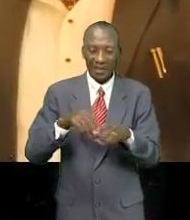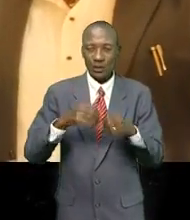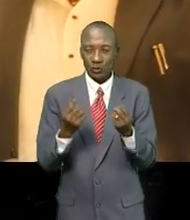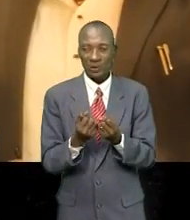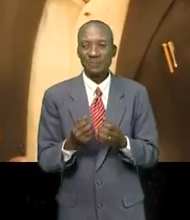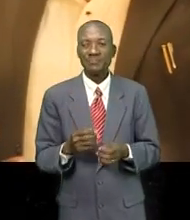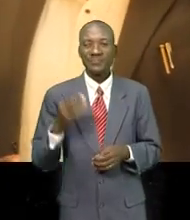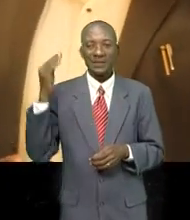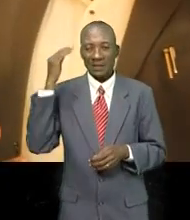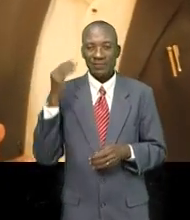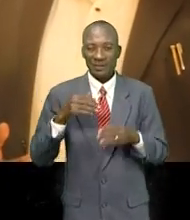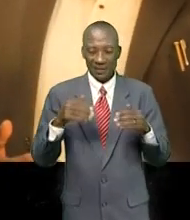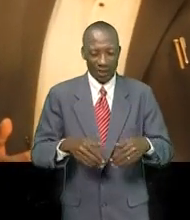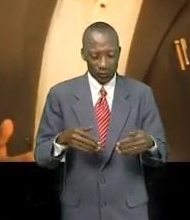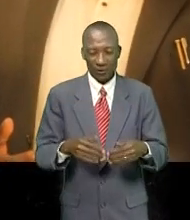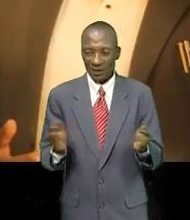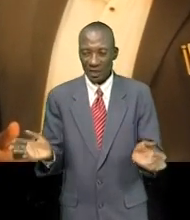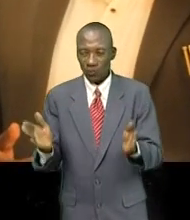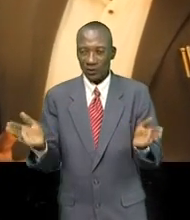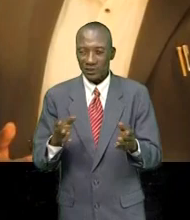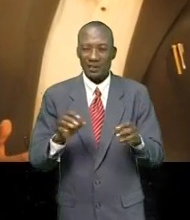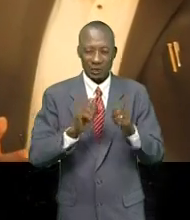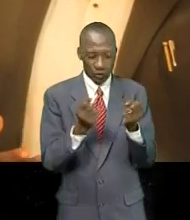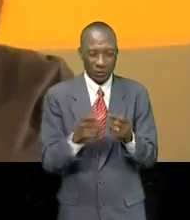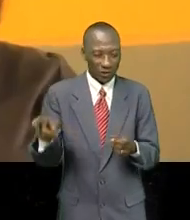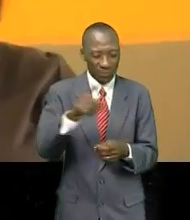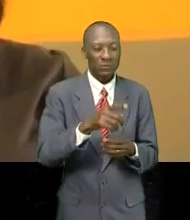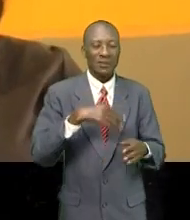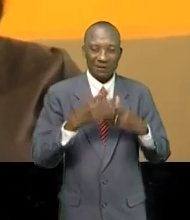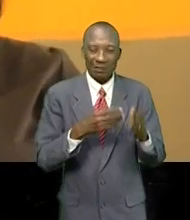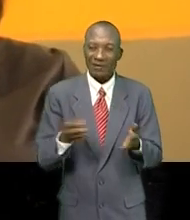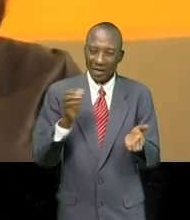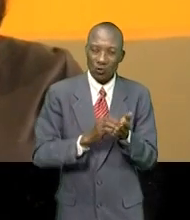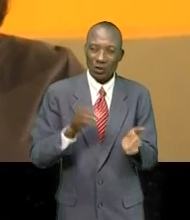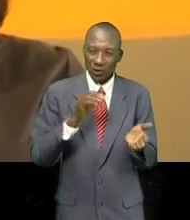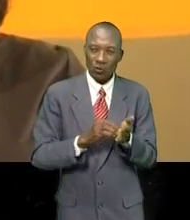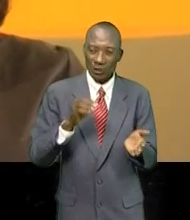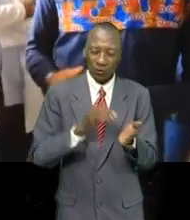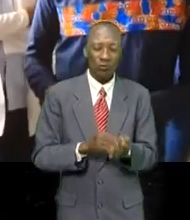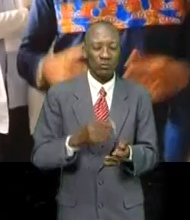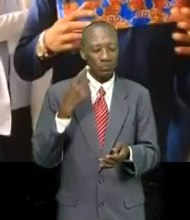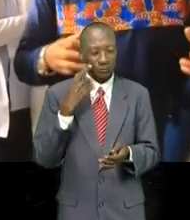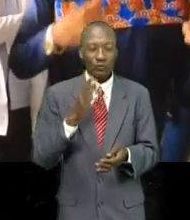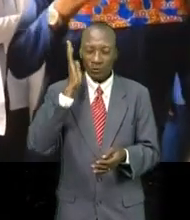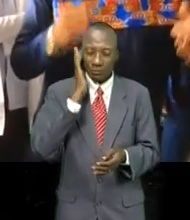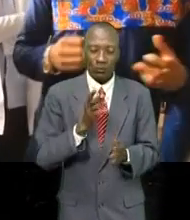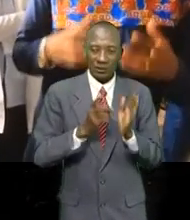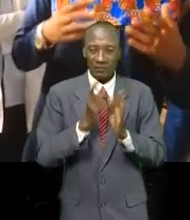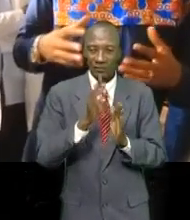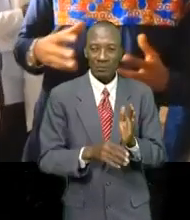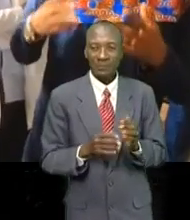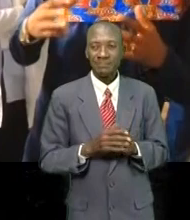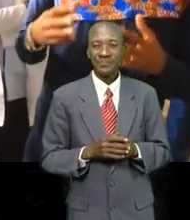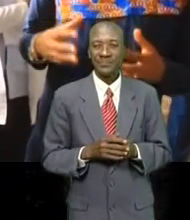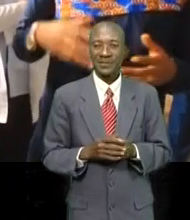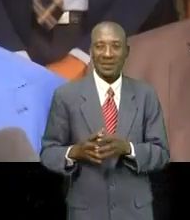encouragé les responsables de l'ONAPAC à travailler davantage pour obtenir des résultats probants. Ensemble, nous allons nous relever pour dire le peuple